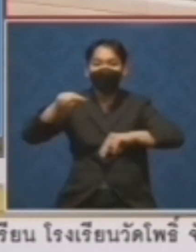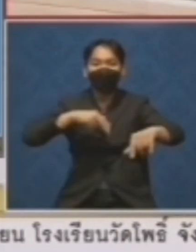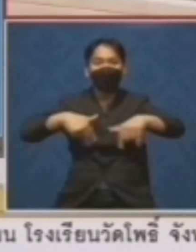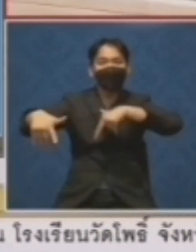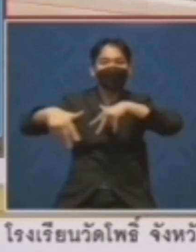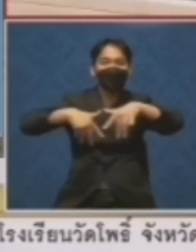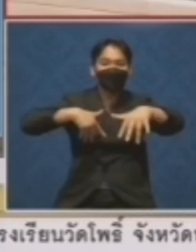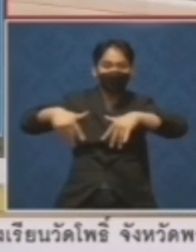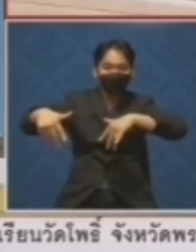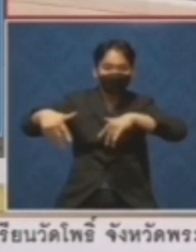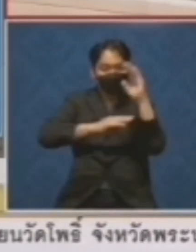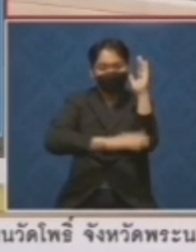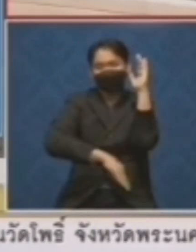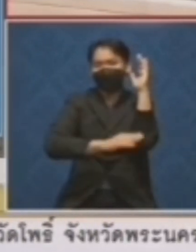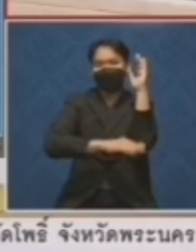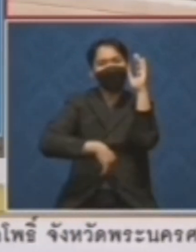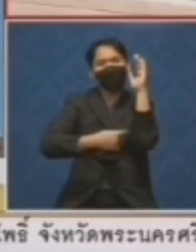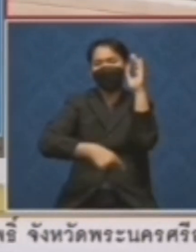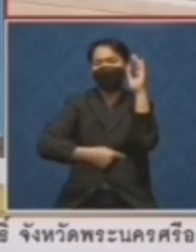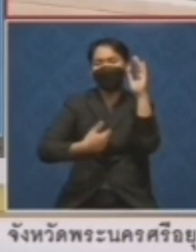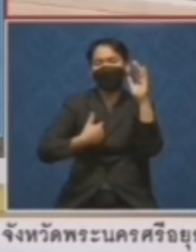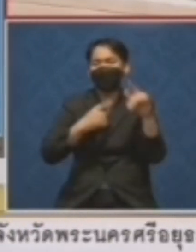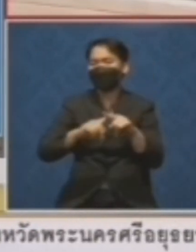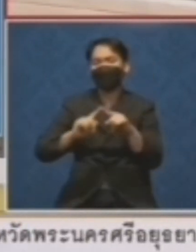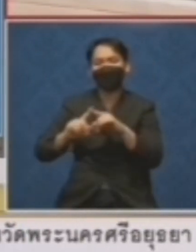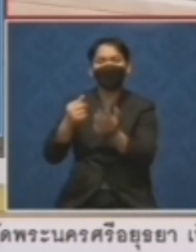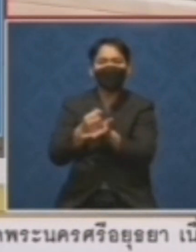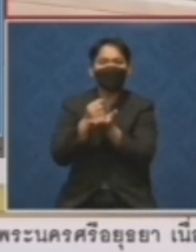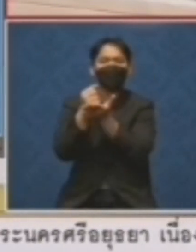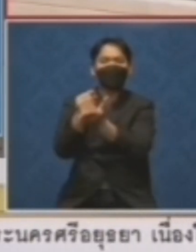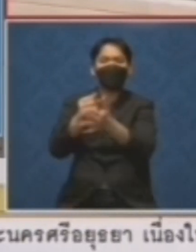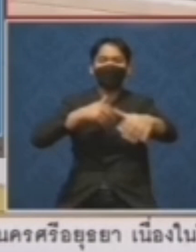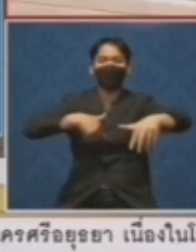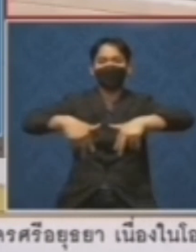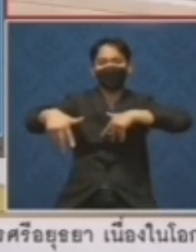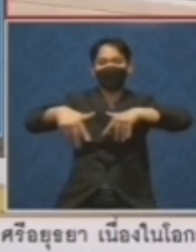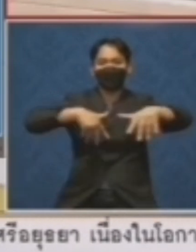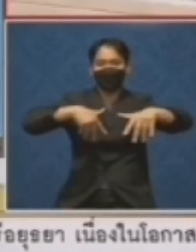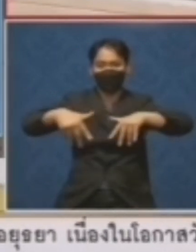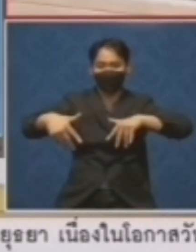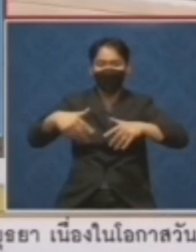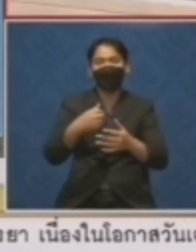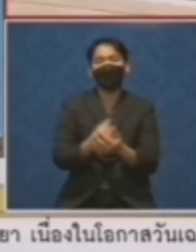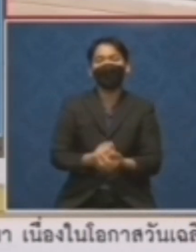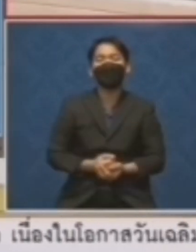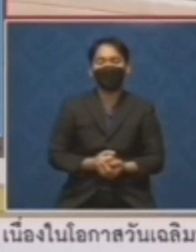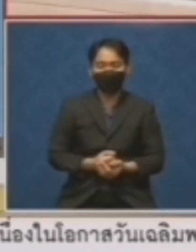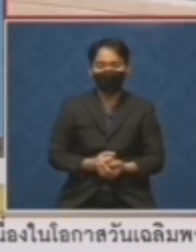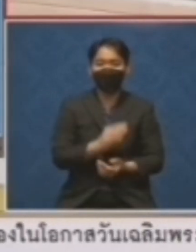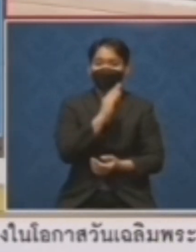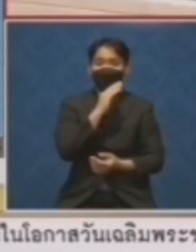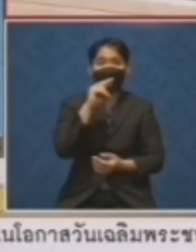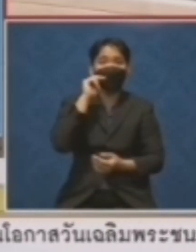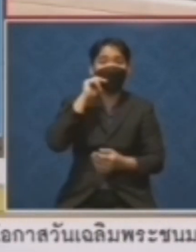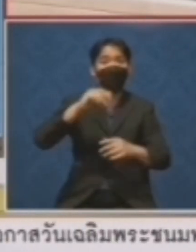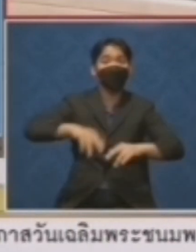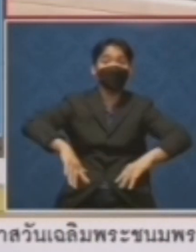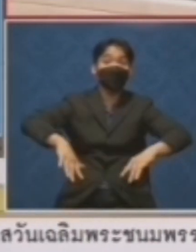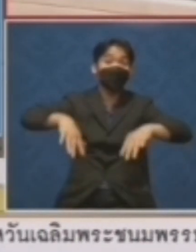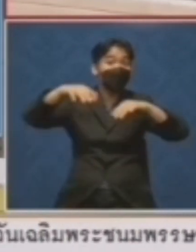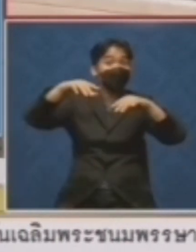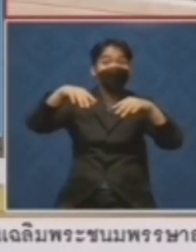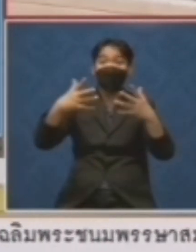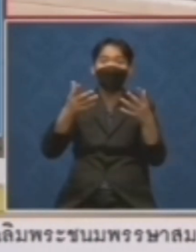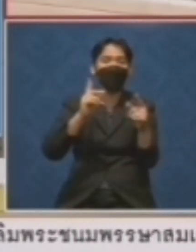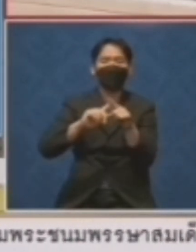แดนการช่วยเหลือประชาชนการบรรเทาภัยพิบัติการพัฒนาประเทศสุดท้ายผมก็ญาติกราบเรียนท่านประธาน